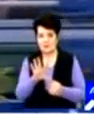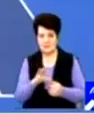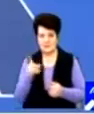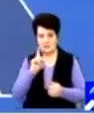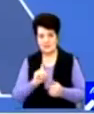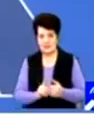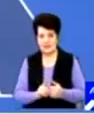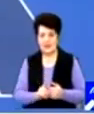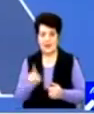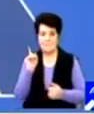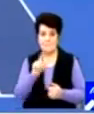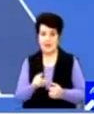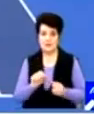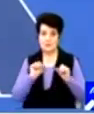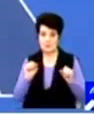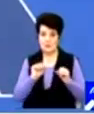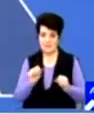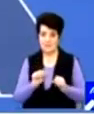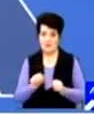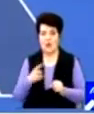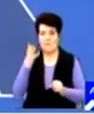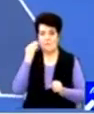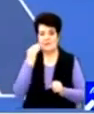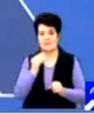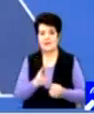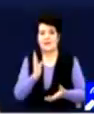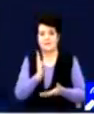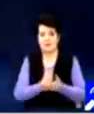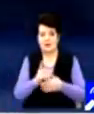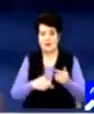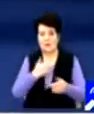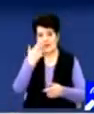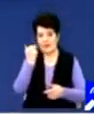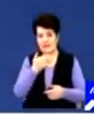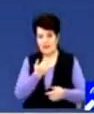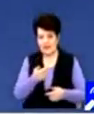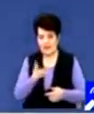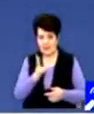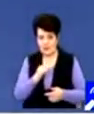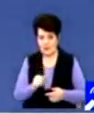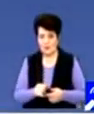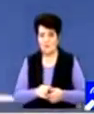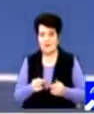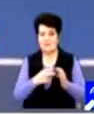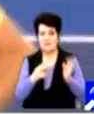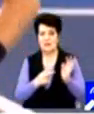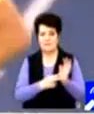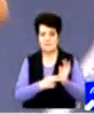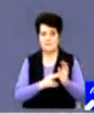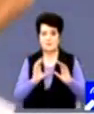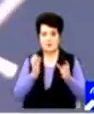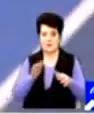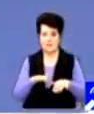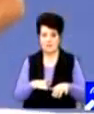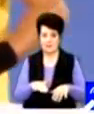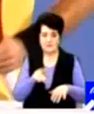Israel. Pentru sportivul basarabean urmează duelul cu italianul Fabio Fognini, locul 17 mondial.